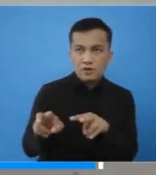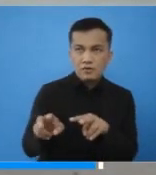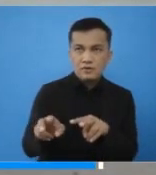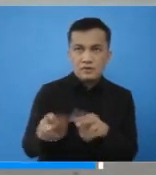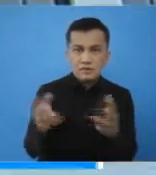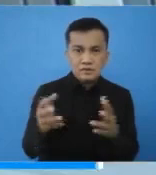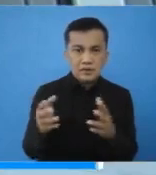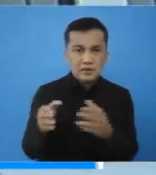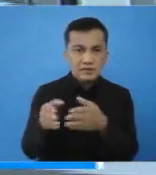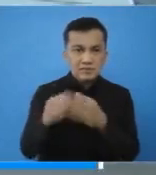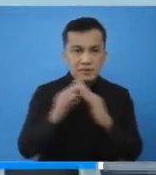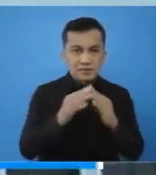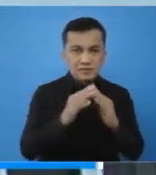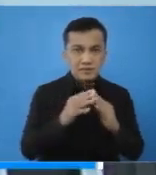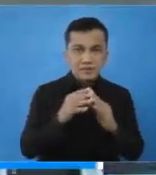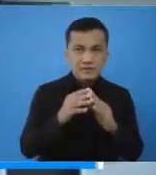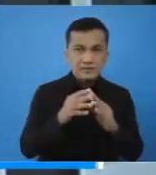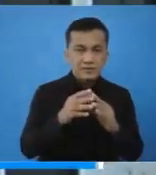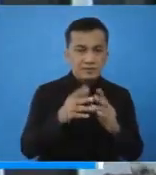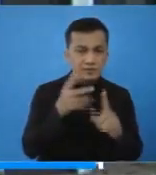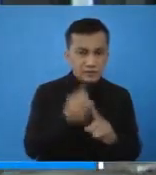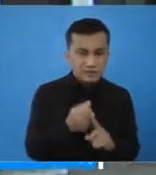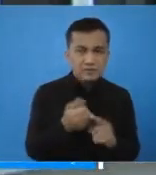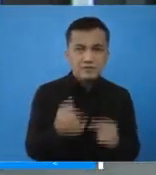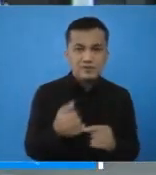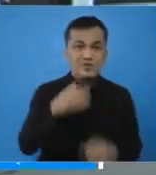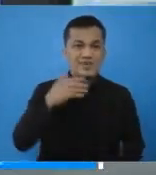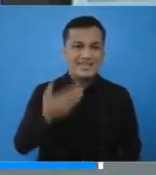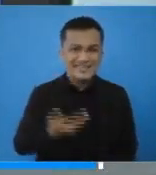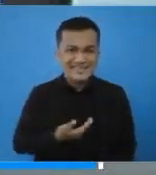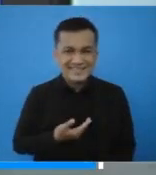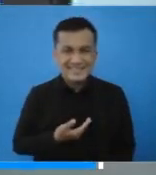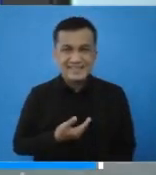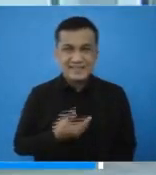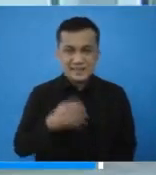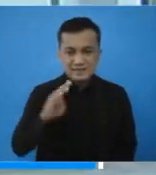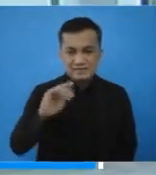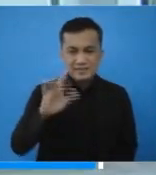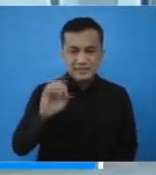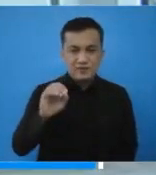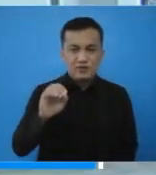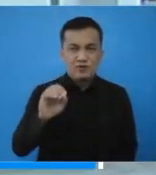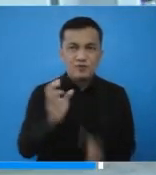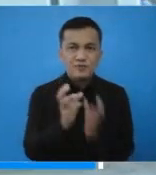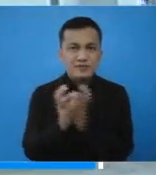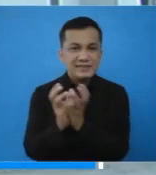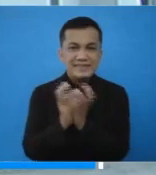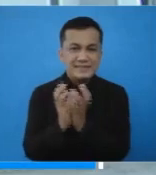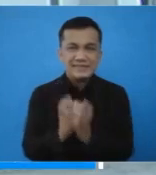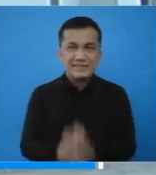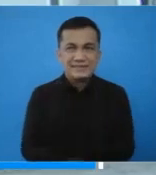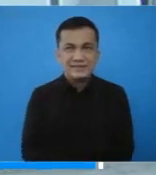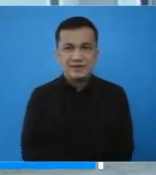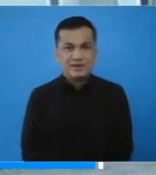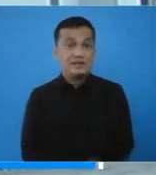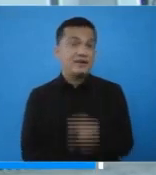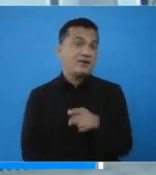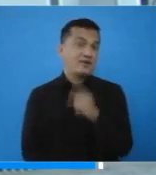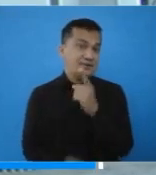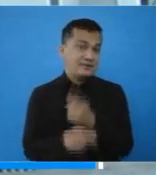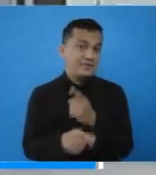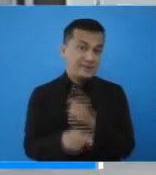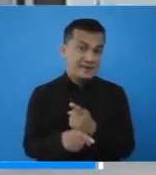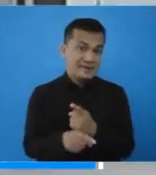diba? Yan ang transformation! Parang model lang ng mga binibentang townhouse ang bawat tirahan